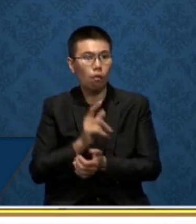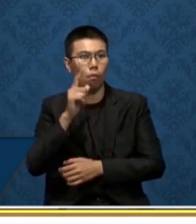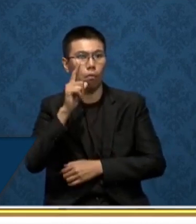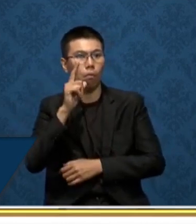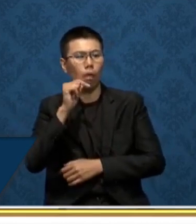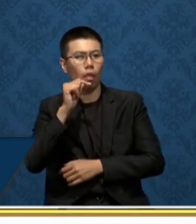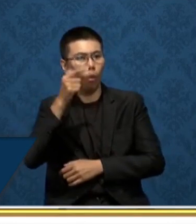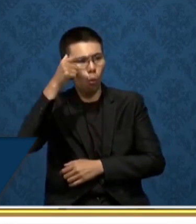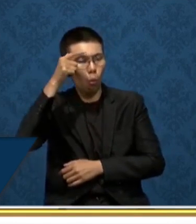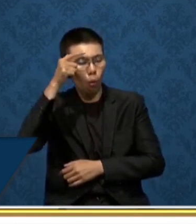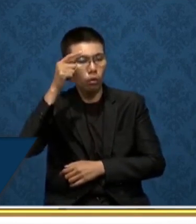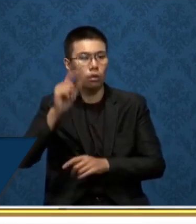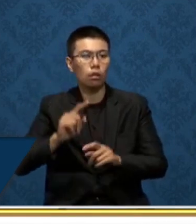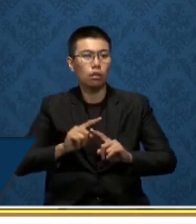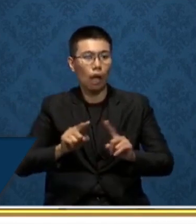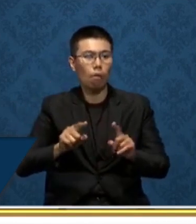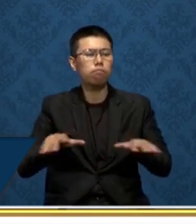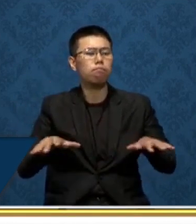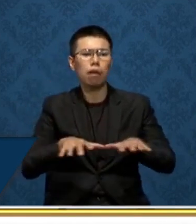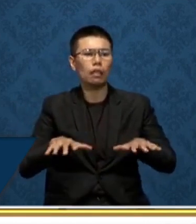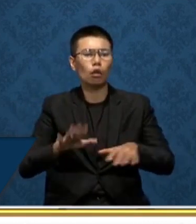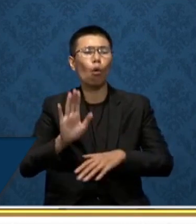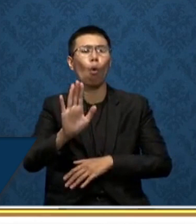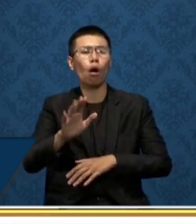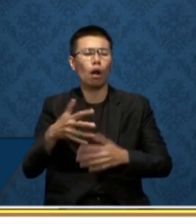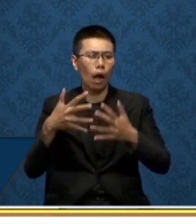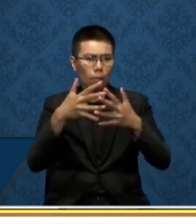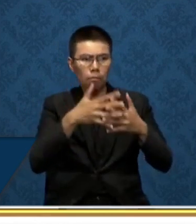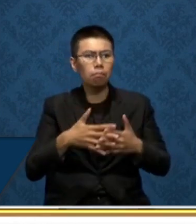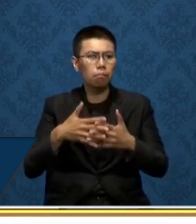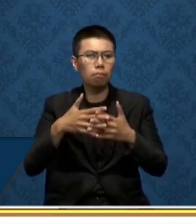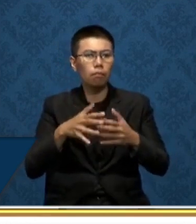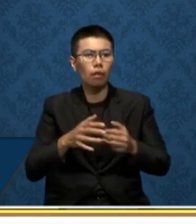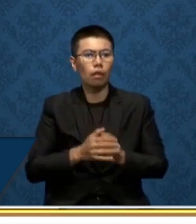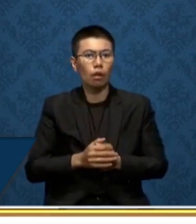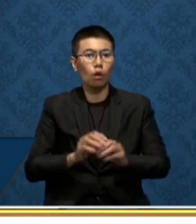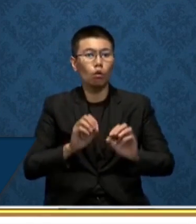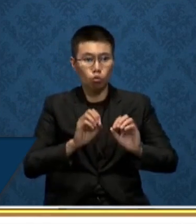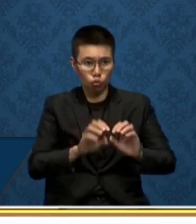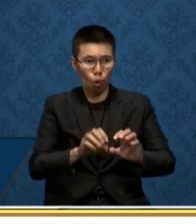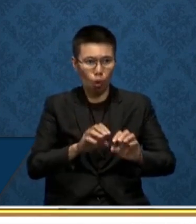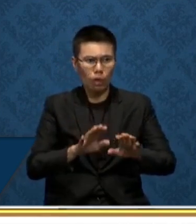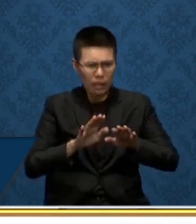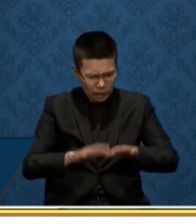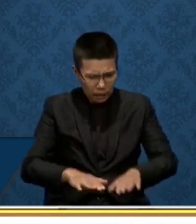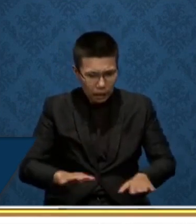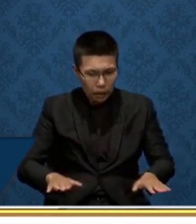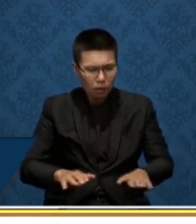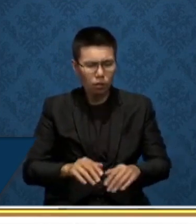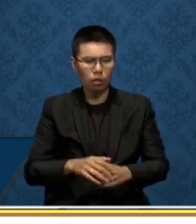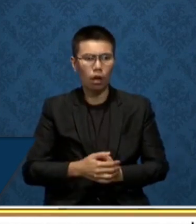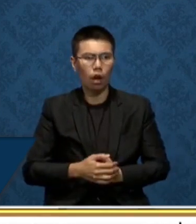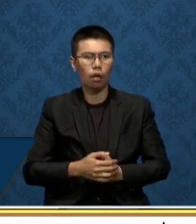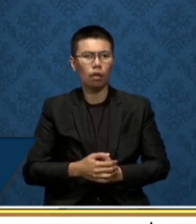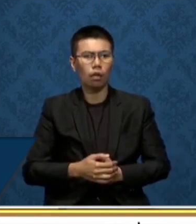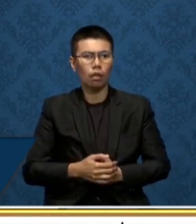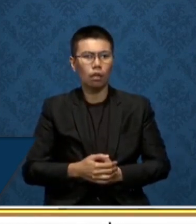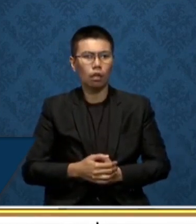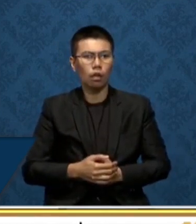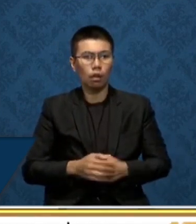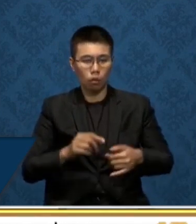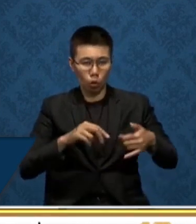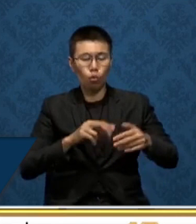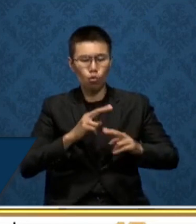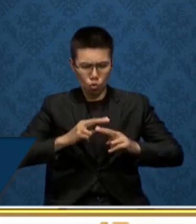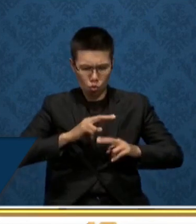ที่เพิ่งไปอยู่ที่นั่นนะครับแต่จริงๆแล้วเป็นเรื่องปกติมากของที่อเมริกานะครับเขาสอนเด็กตั้งแต่เล็กเลยนะครับว่าให้รู้จักร่างกายตนเ